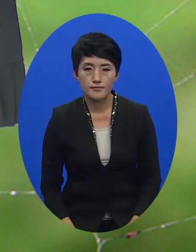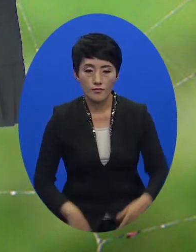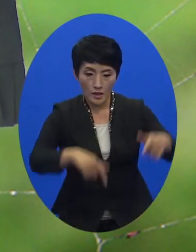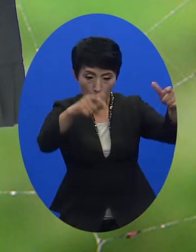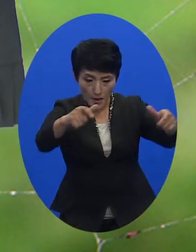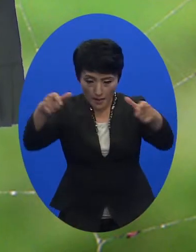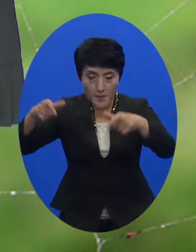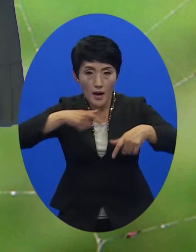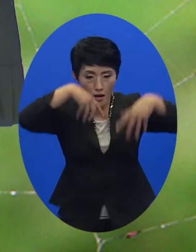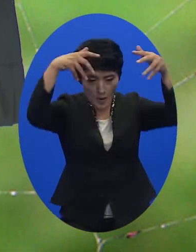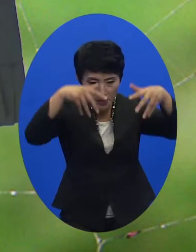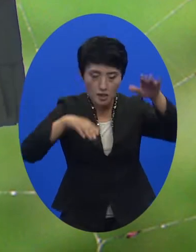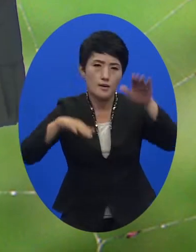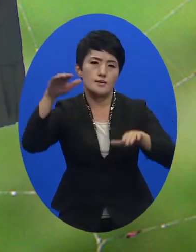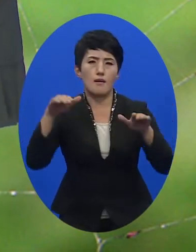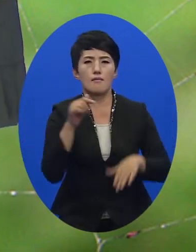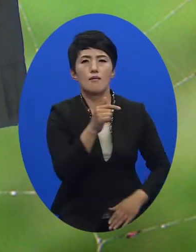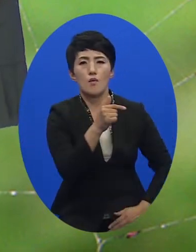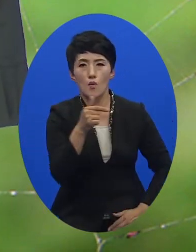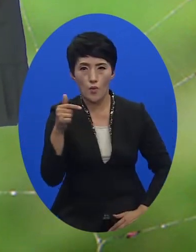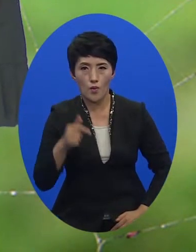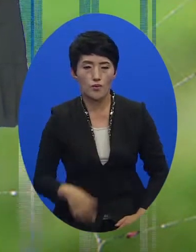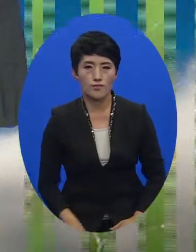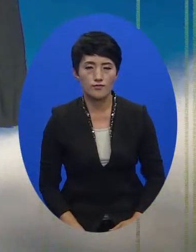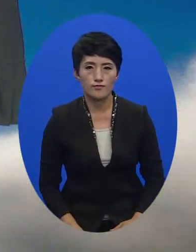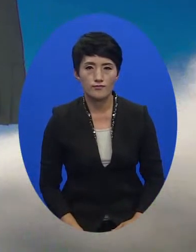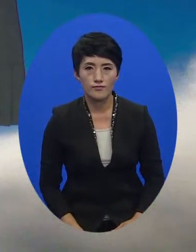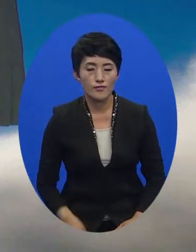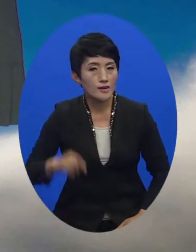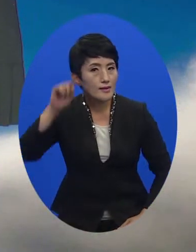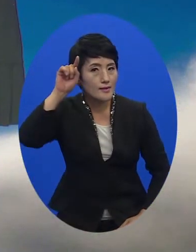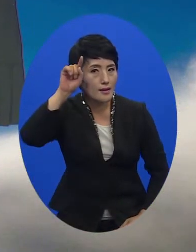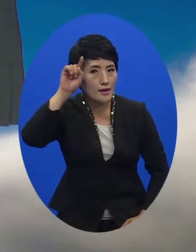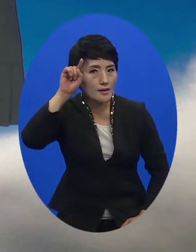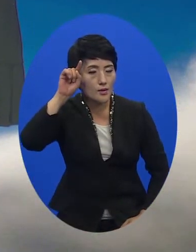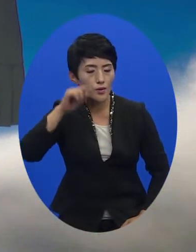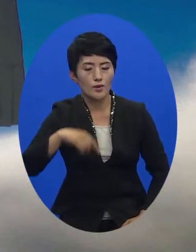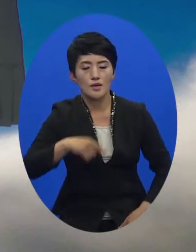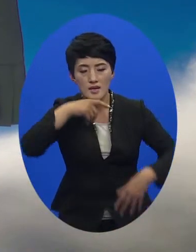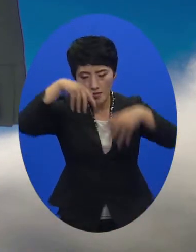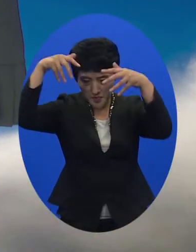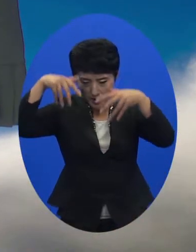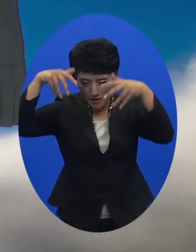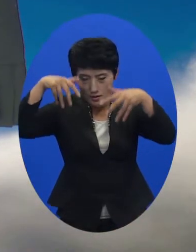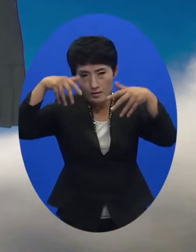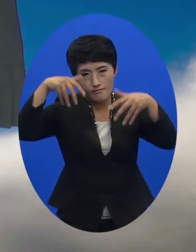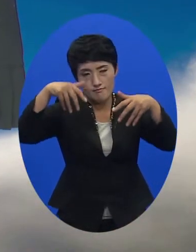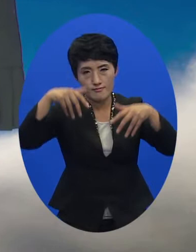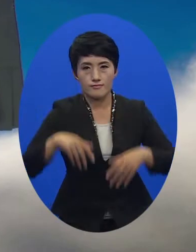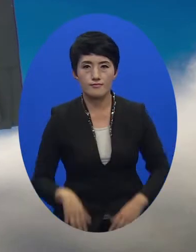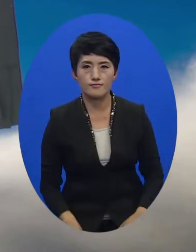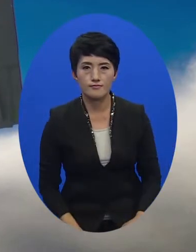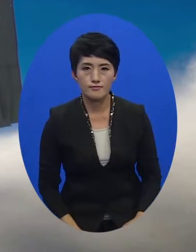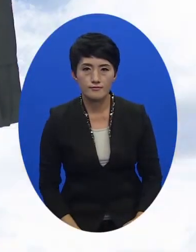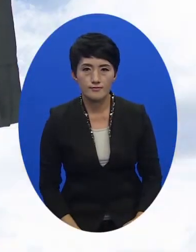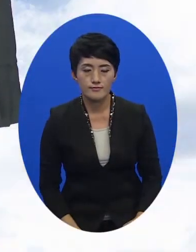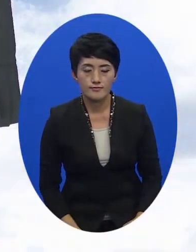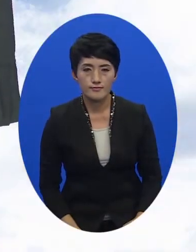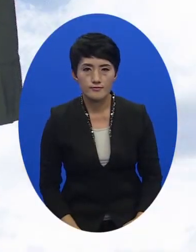비는 지역에 따라 강수량의 차이가 크겠습니다. 내일도 계속해서 장마전선의 영향